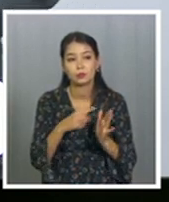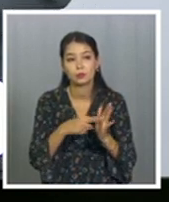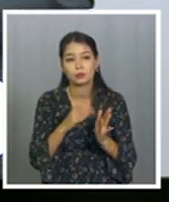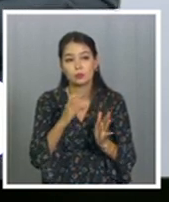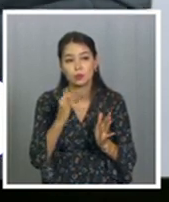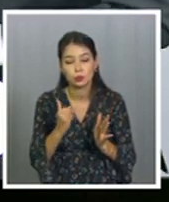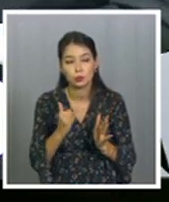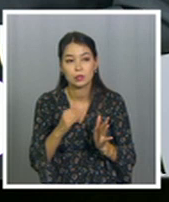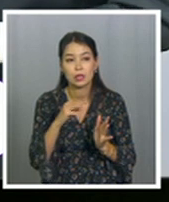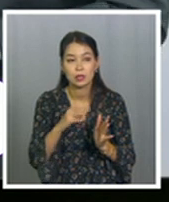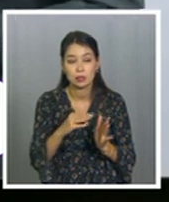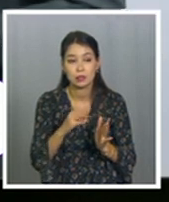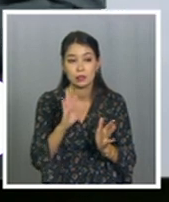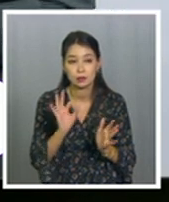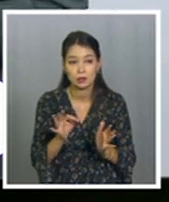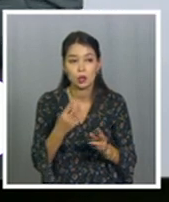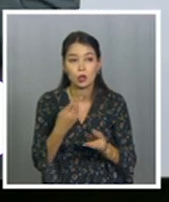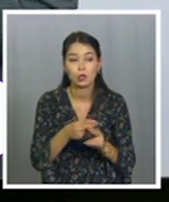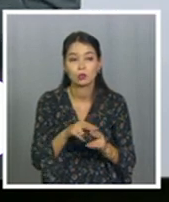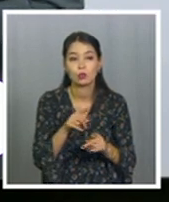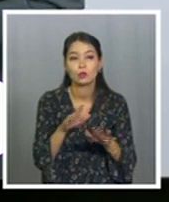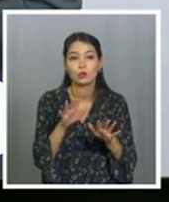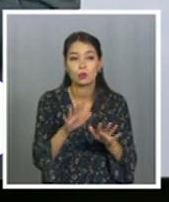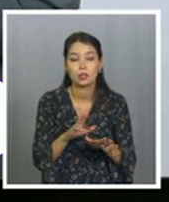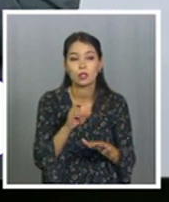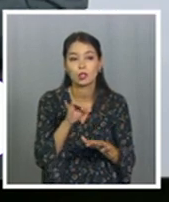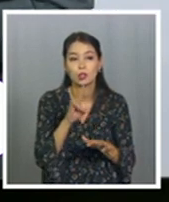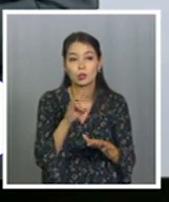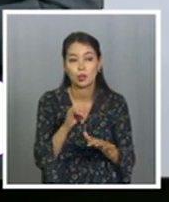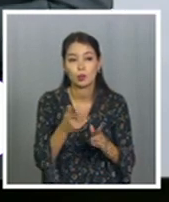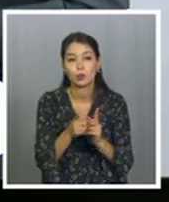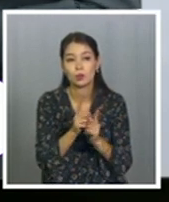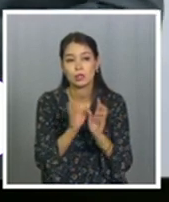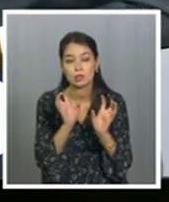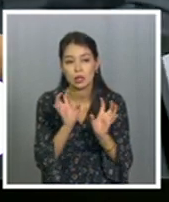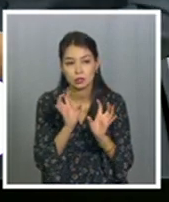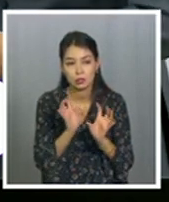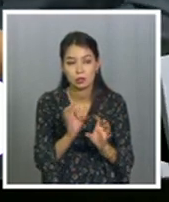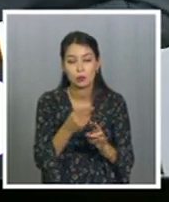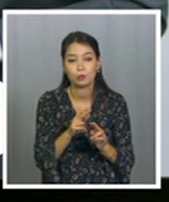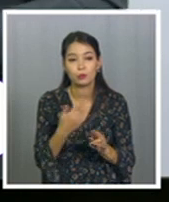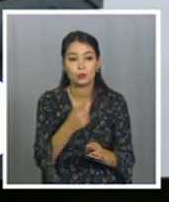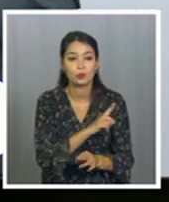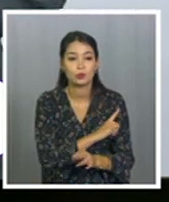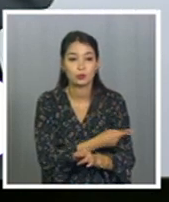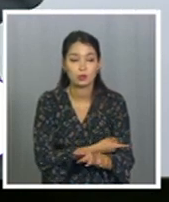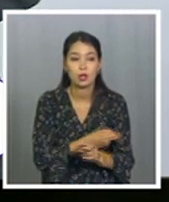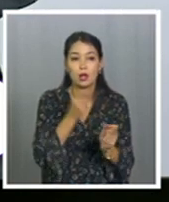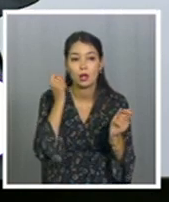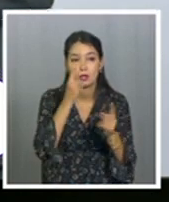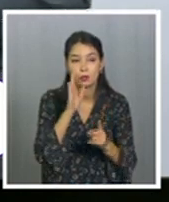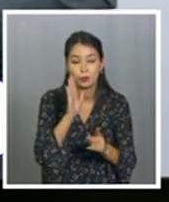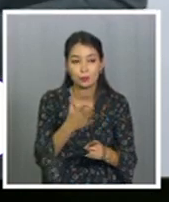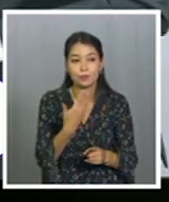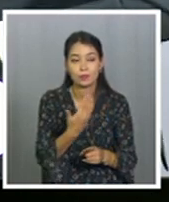ретінде алуымызға болады. Және бұл жердегі кернеудің өзгеру заңдылығына мынау формуланы қоятын болсақ, сонда бізде